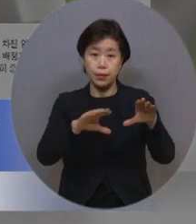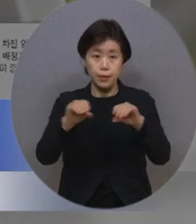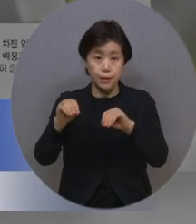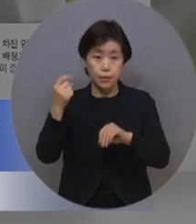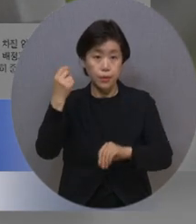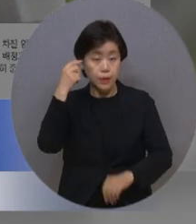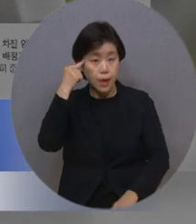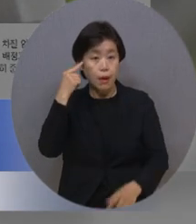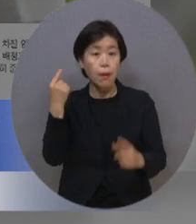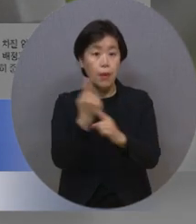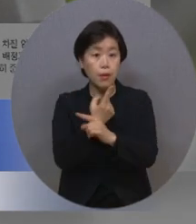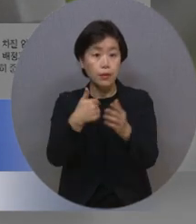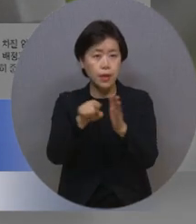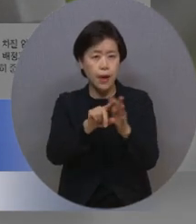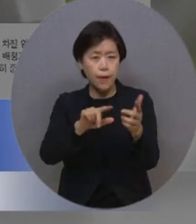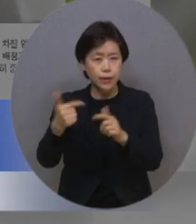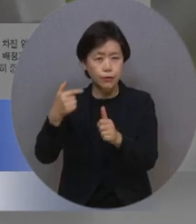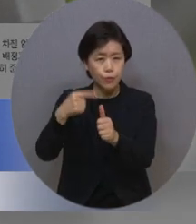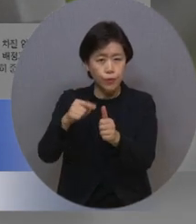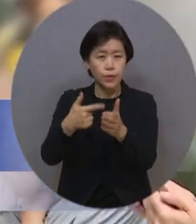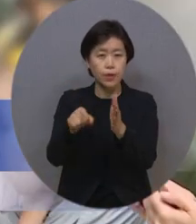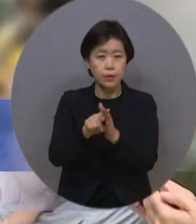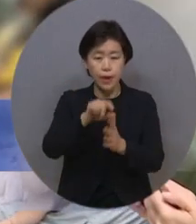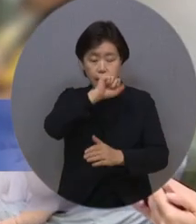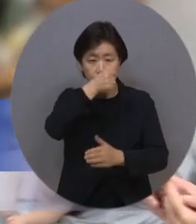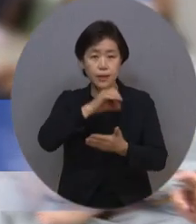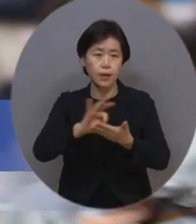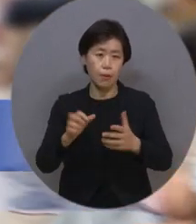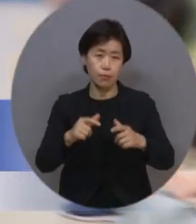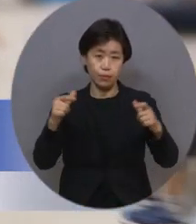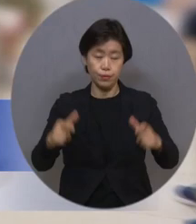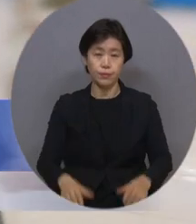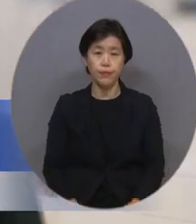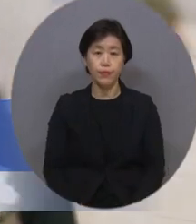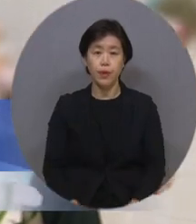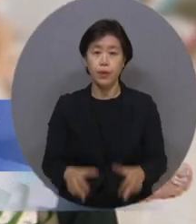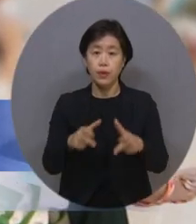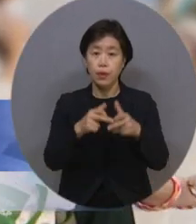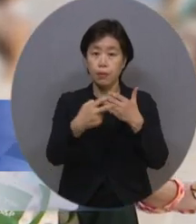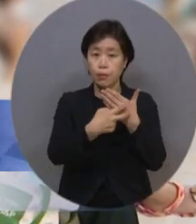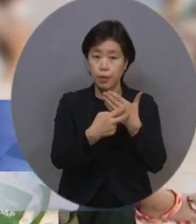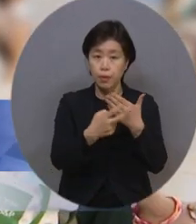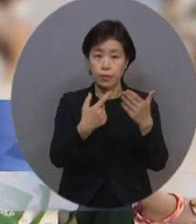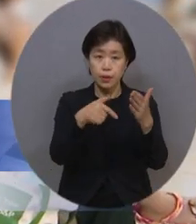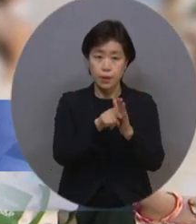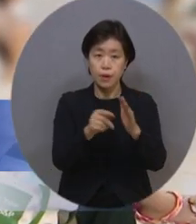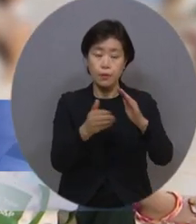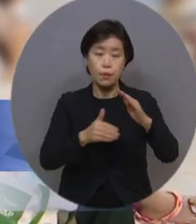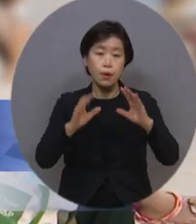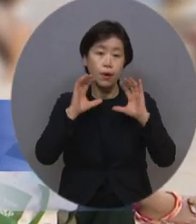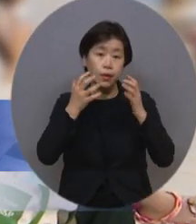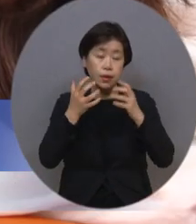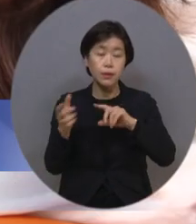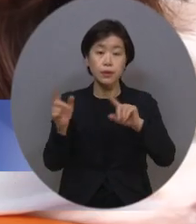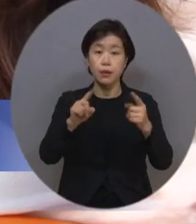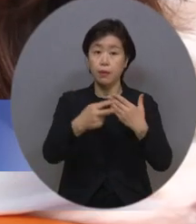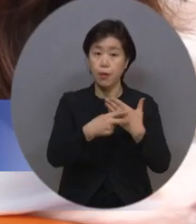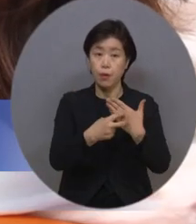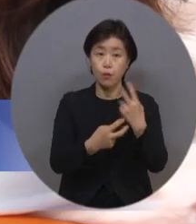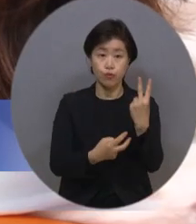인식개선을 위한 지원예산도 확대됐습니다 아울러 장애 의료지원 확대를 위한 공공 어린이재활병원